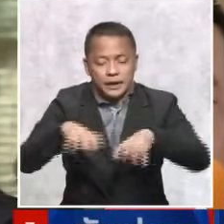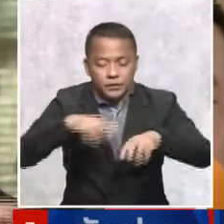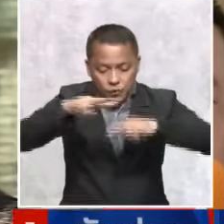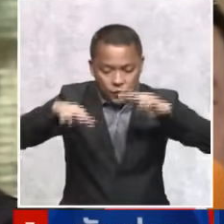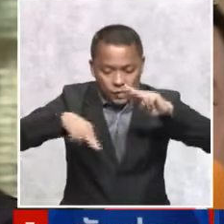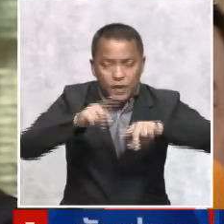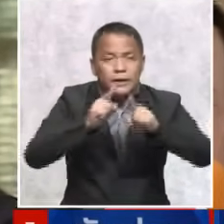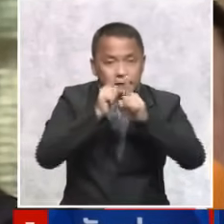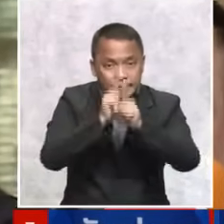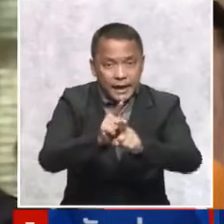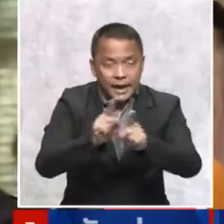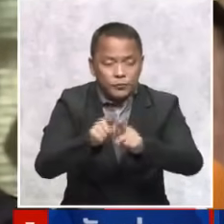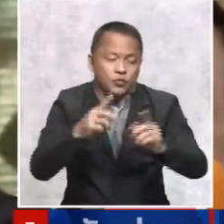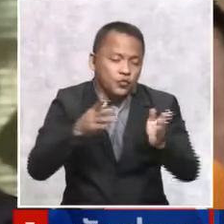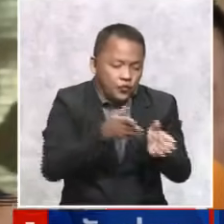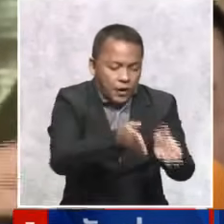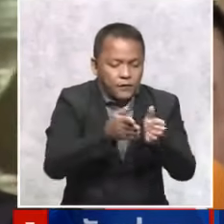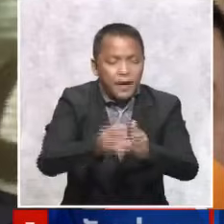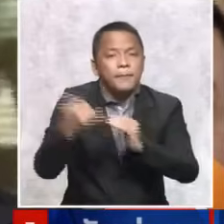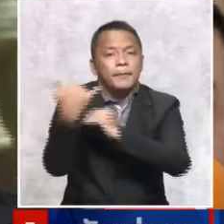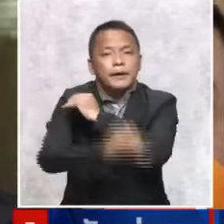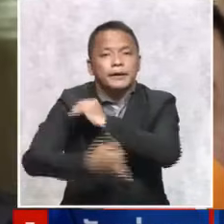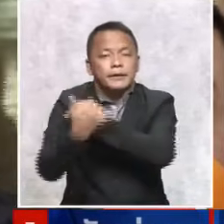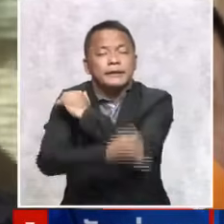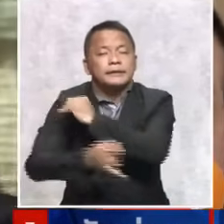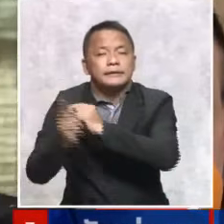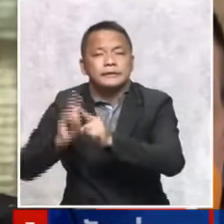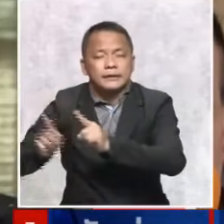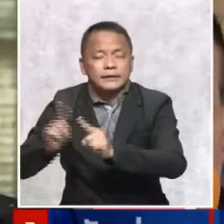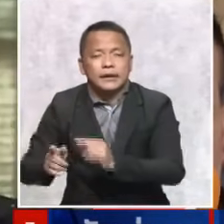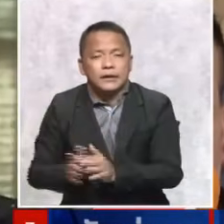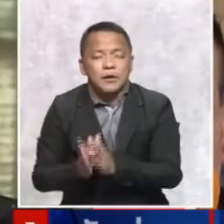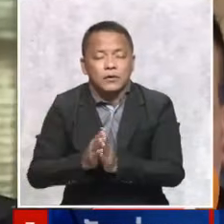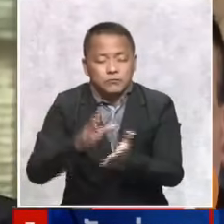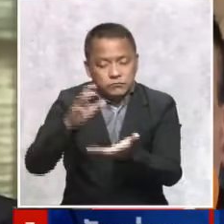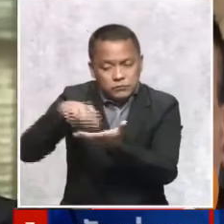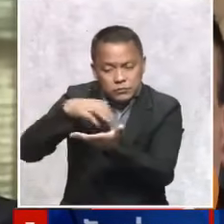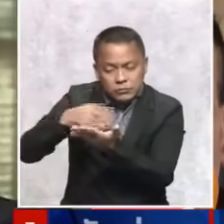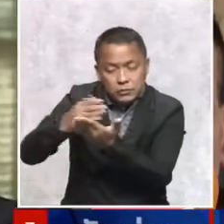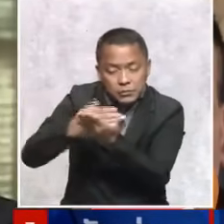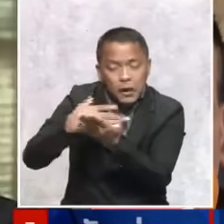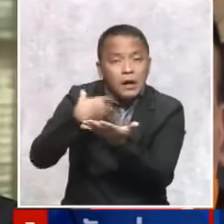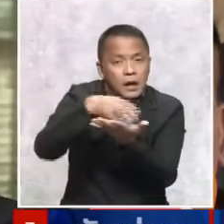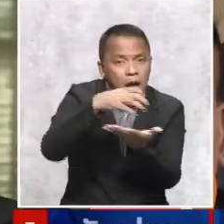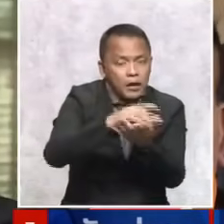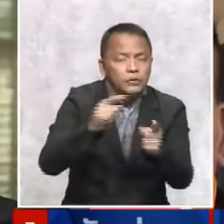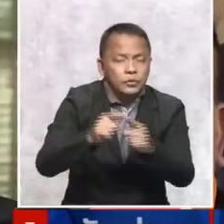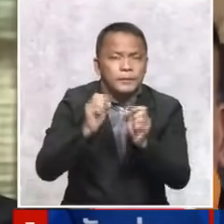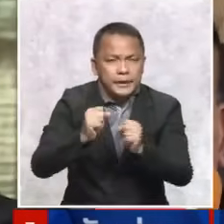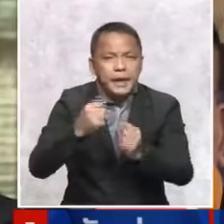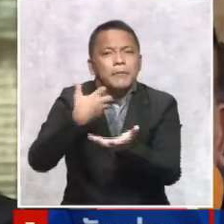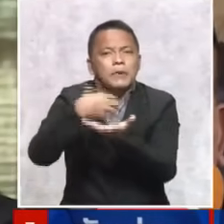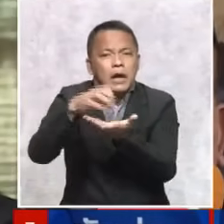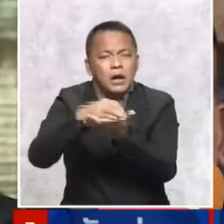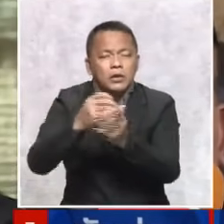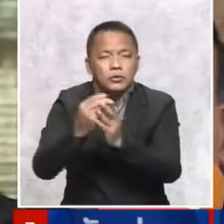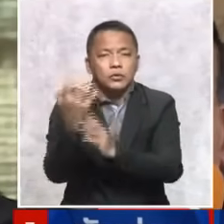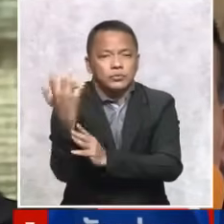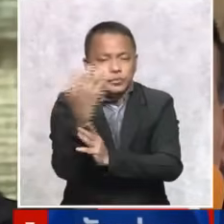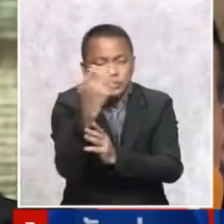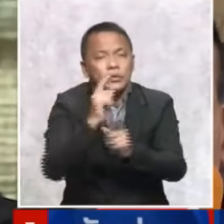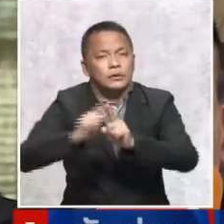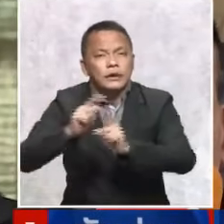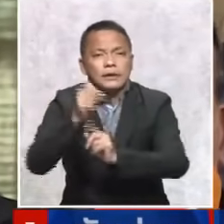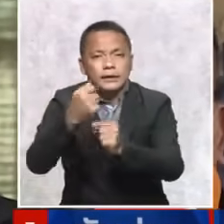คู่ไปตลอดเวลากับทุกหน่วยงานในหลายประเทศที่มีส่วนเกี่ยวข้องค่ะข้อมูลไหนสามารถเปิดเผยได้ก็จะพยายามเปิดเผยออกสู่สาธาร